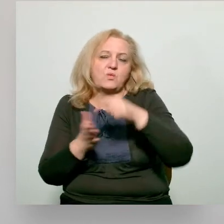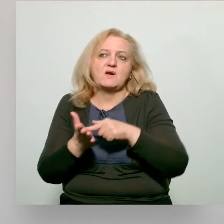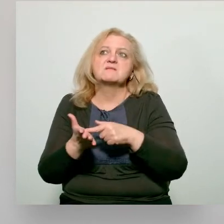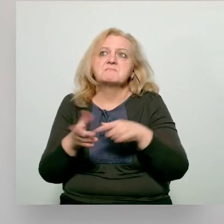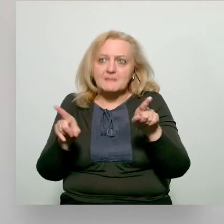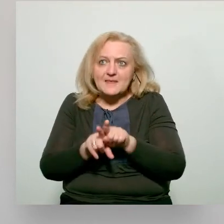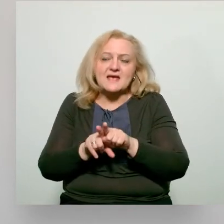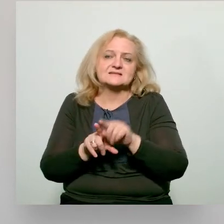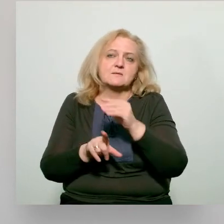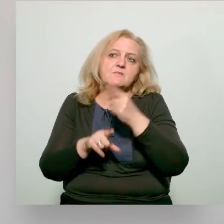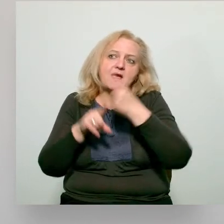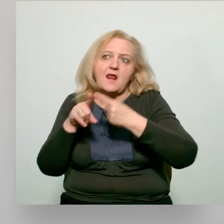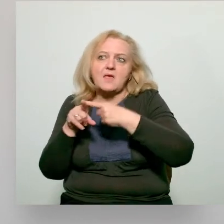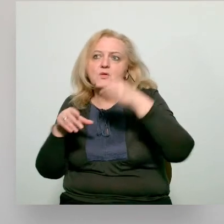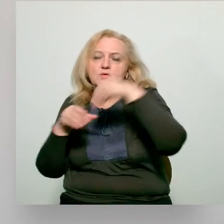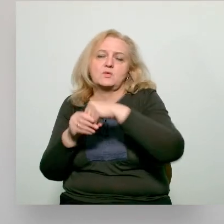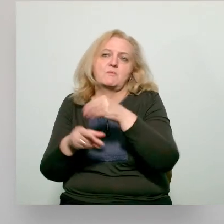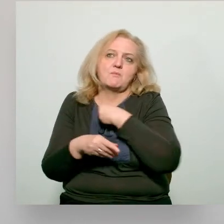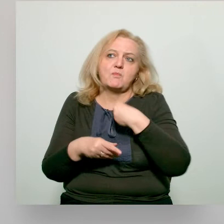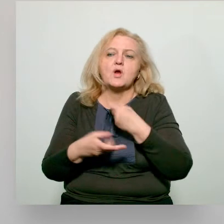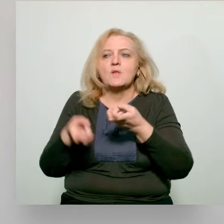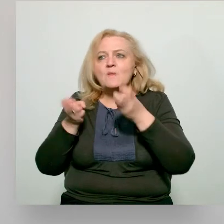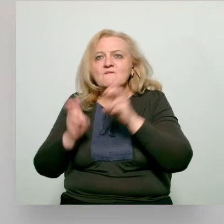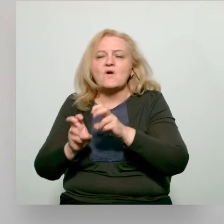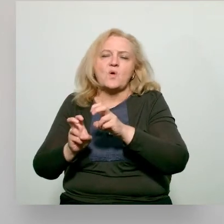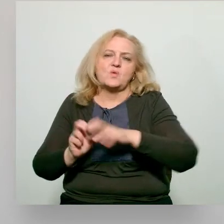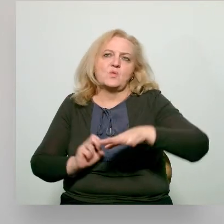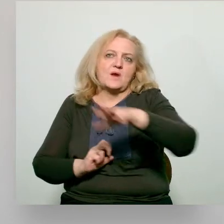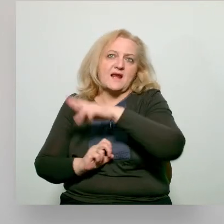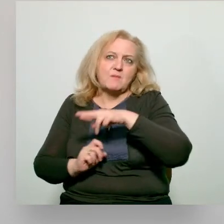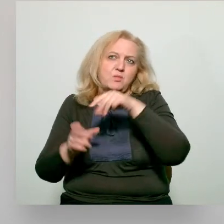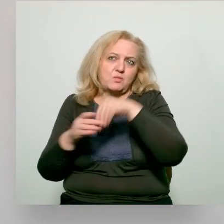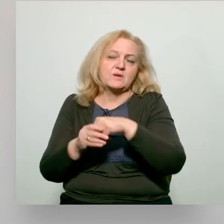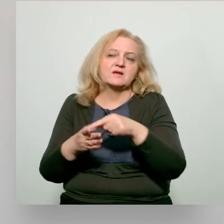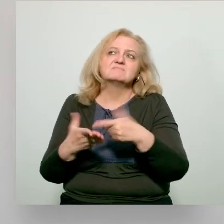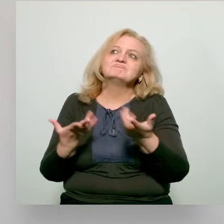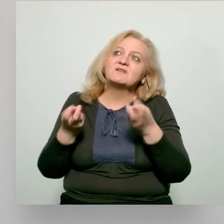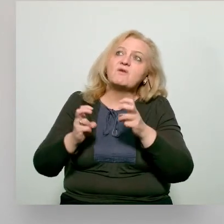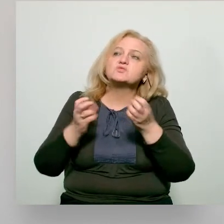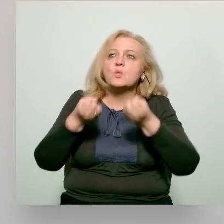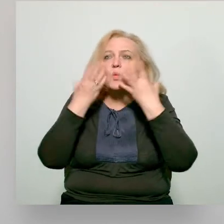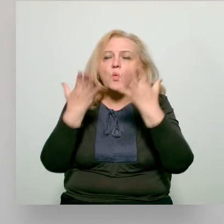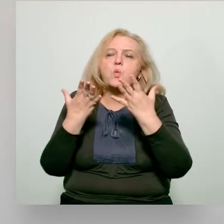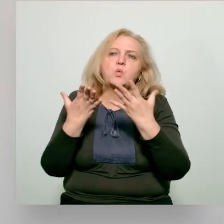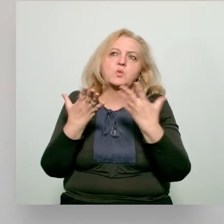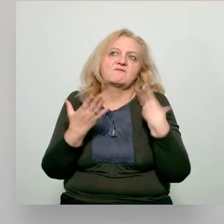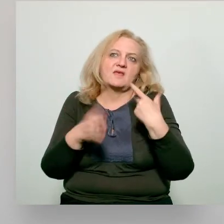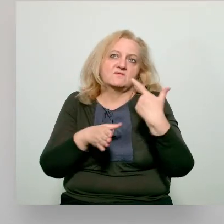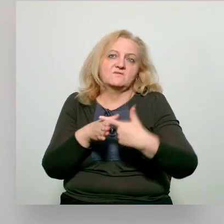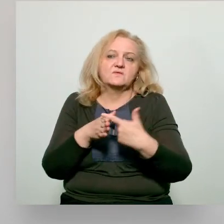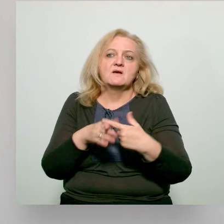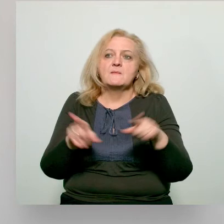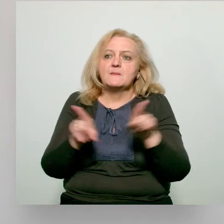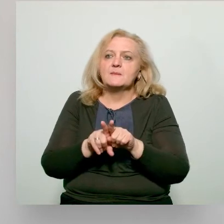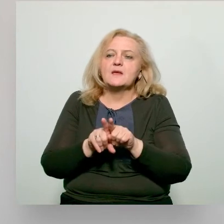utworzenia Ukraińskiej Republiki Ludowej, do utworzenia tej kultury ukraińskiej lat 20. Bardzo silnie włączyli się